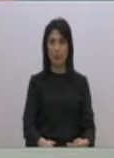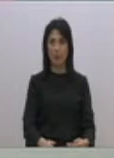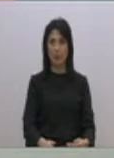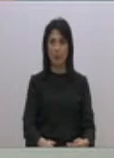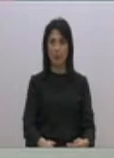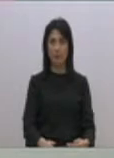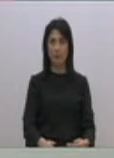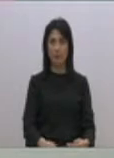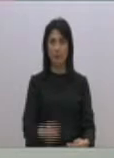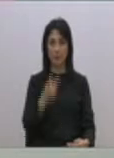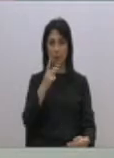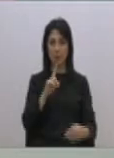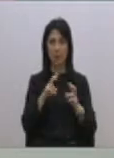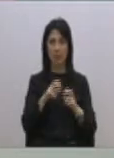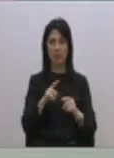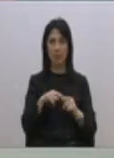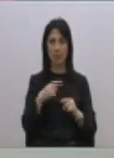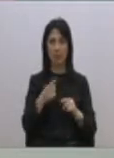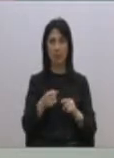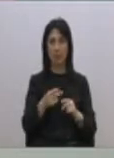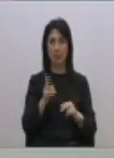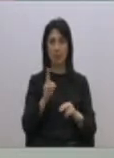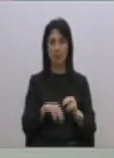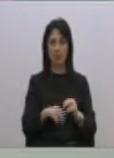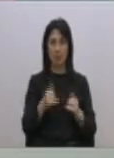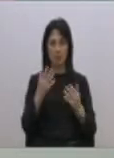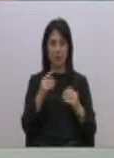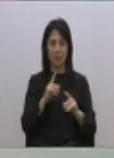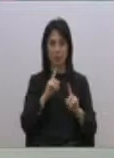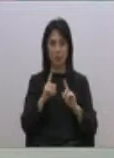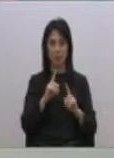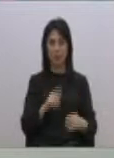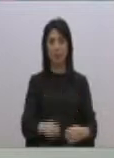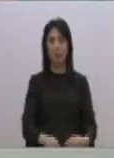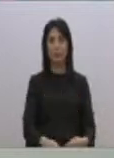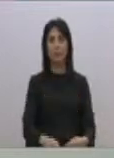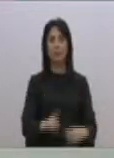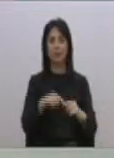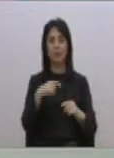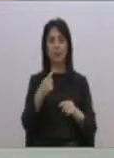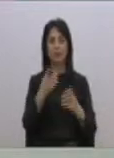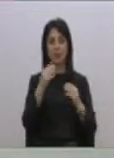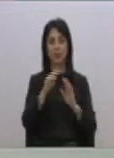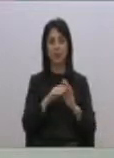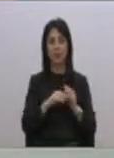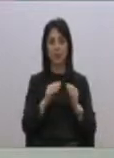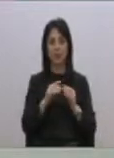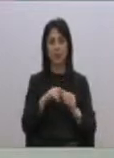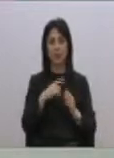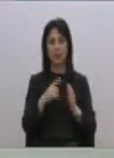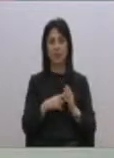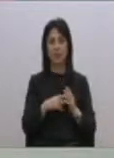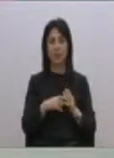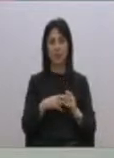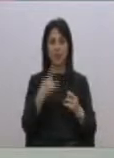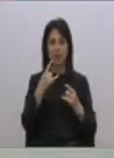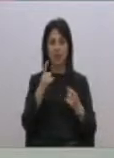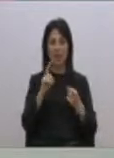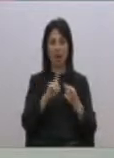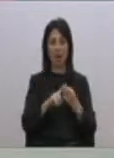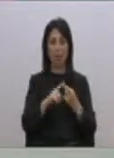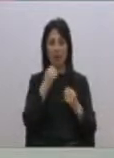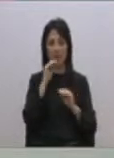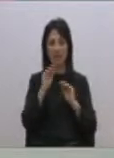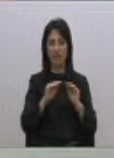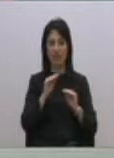კოლეგებო, ორი საკითხი დაგვრჩა, დღეს კენჭის გარომით დავასრულებთ დღევანდელ სხვამას. შემდეგია დღეს ესე იგი 10 საკითხი სატელეკომუნიკაციო